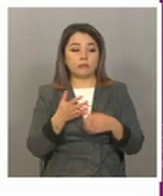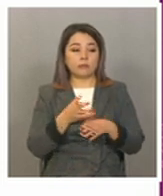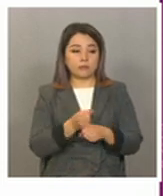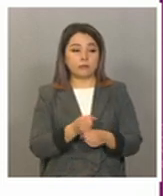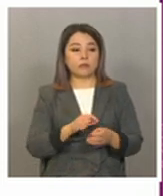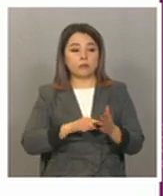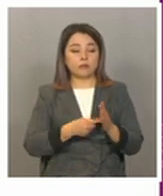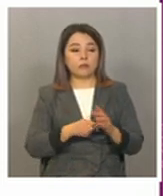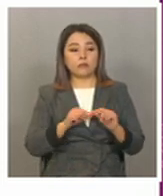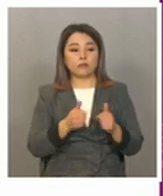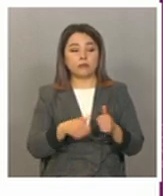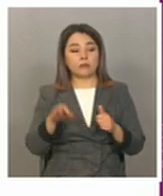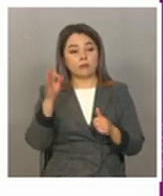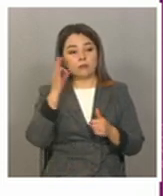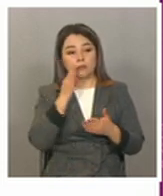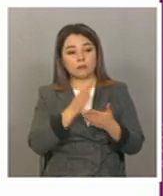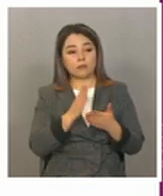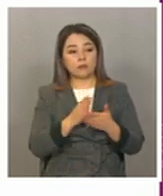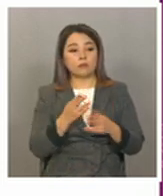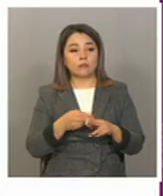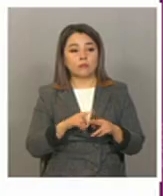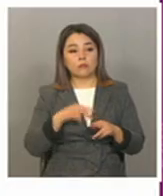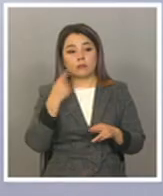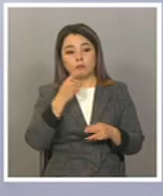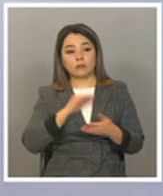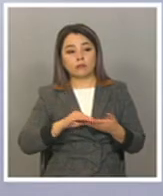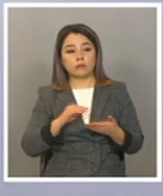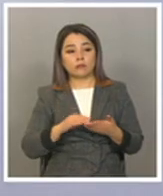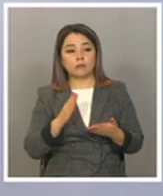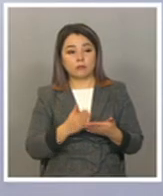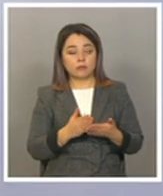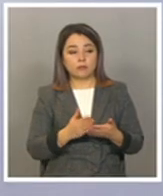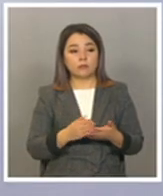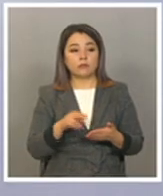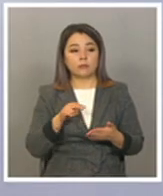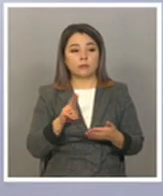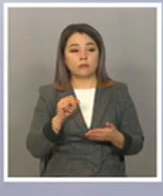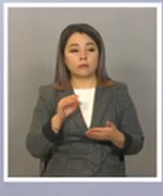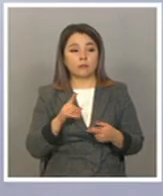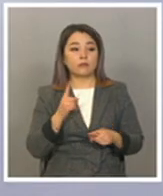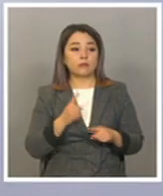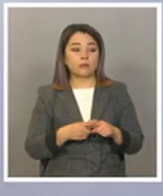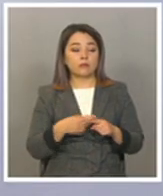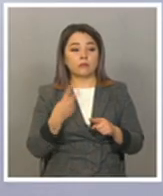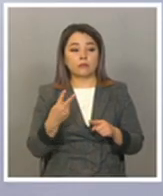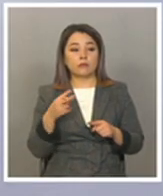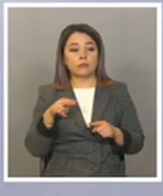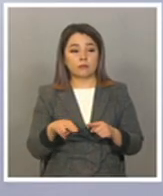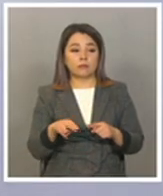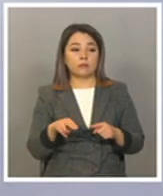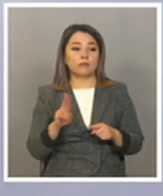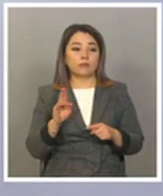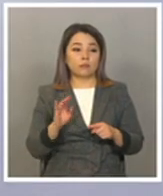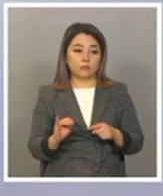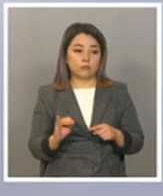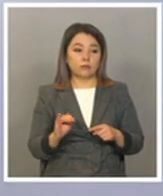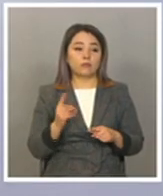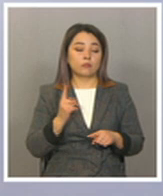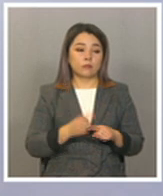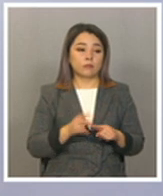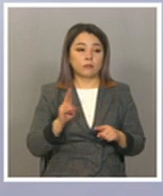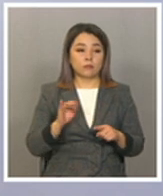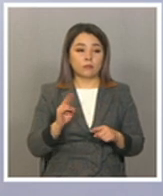формуласын еске түсірейік. Онда мына түрде жазамыз. P квадрат қосу 2 көбейтілген PQ қосу